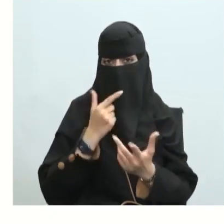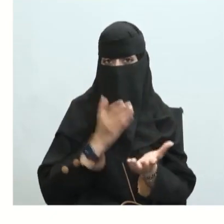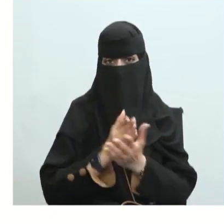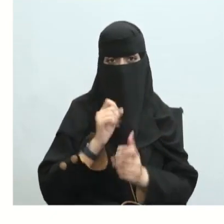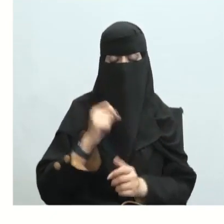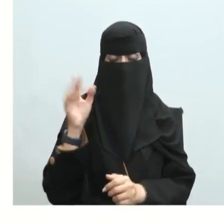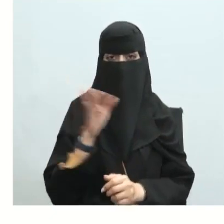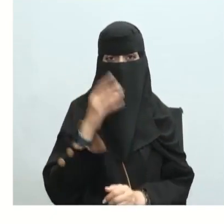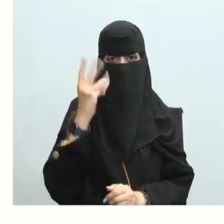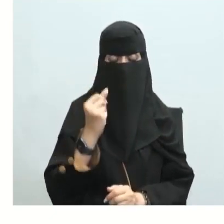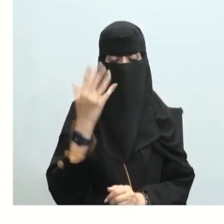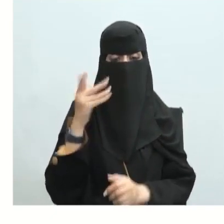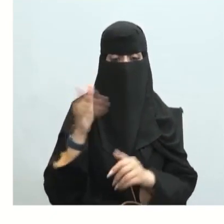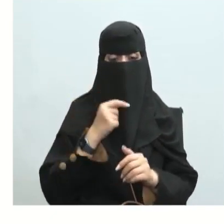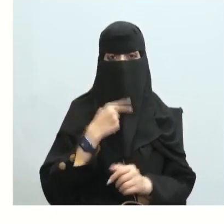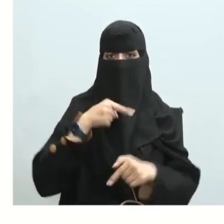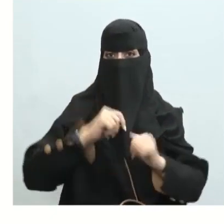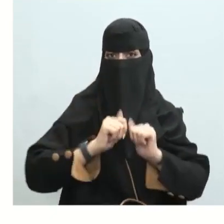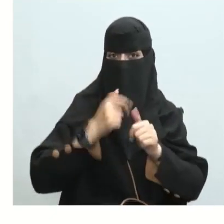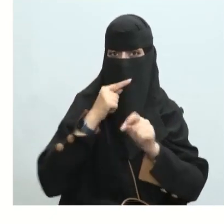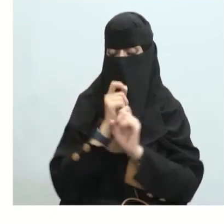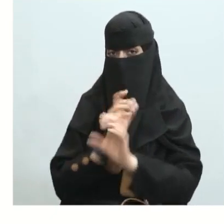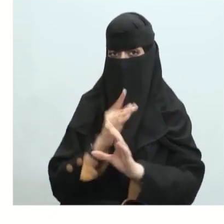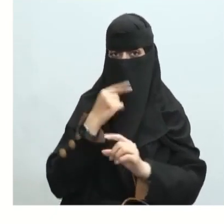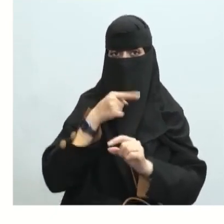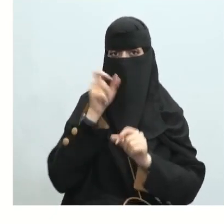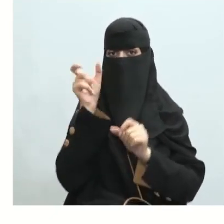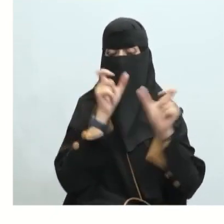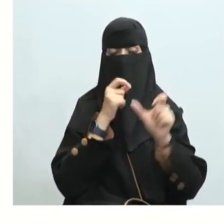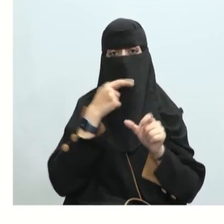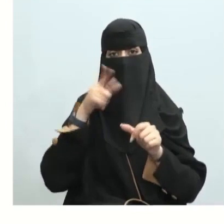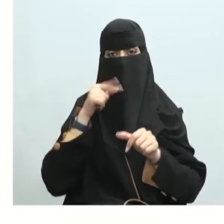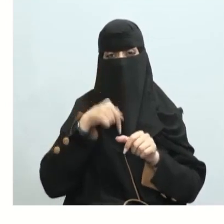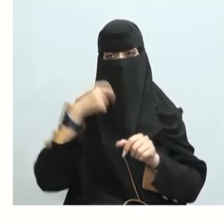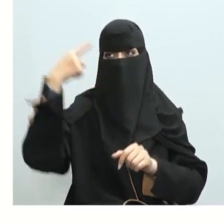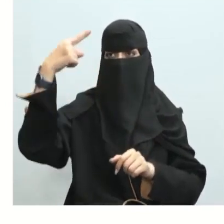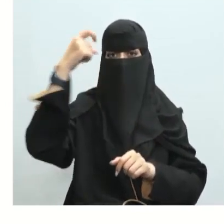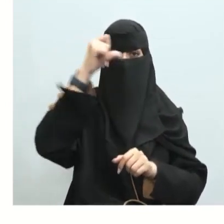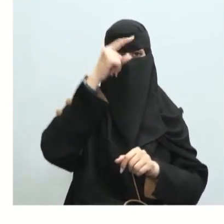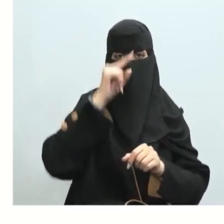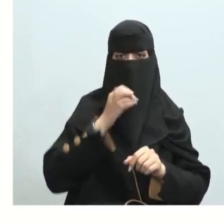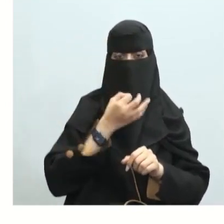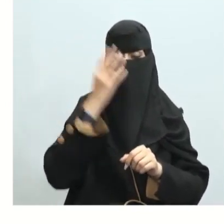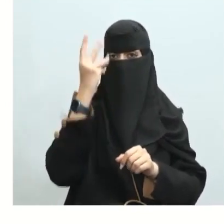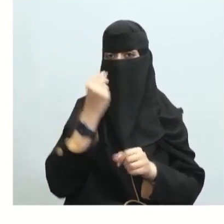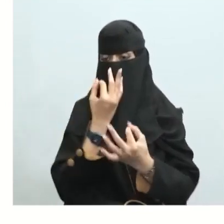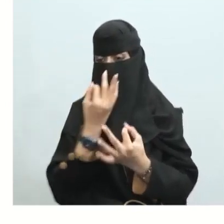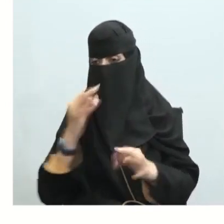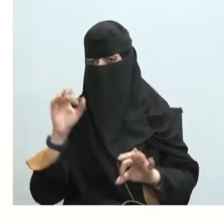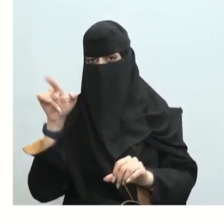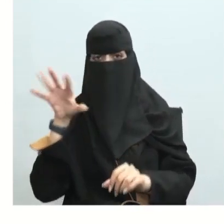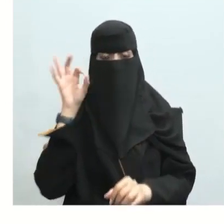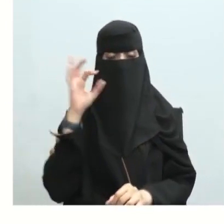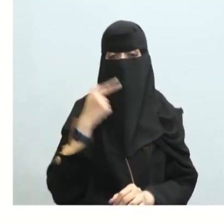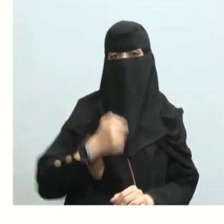درجه من خمسه والجراه والطلاقه و صحه اللغه وعلامه الضبط صحه اللغه والدرجه النهائيه